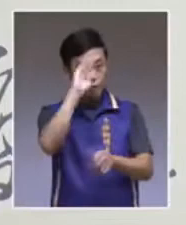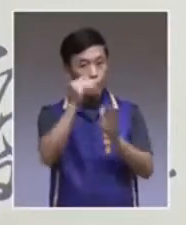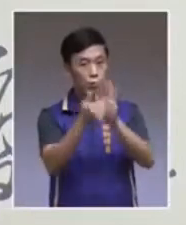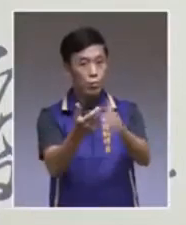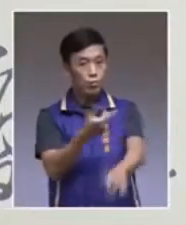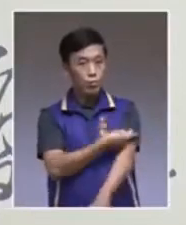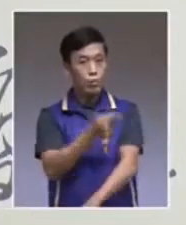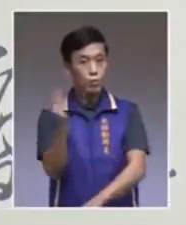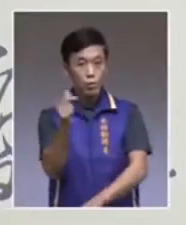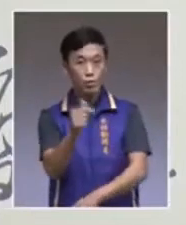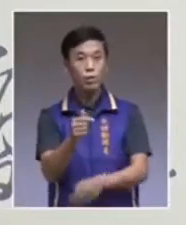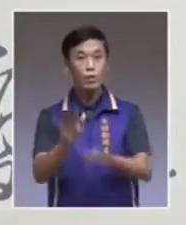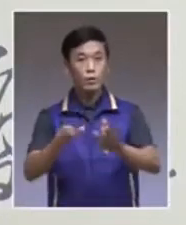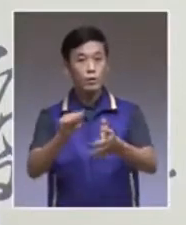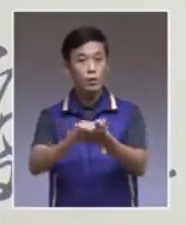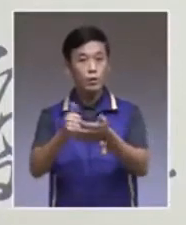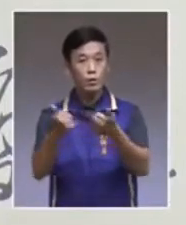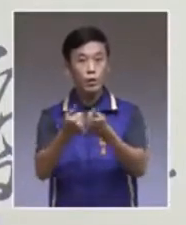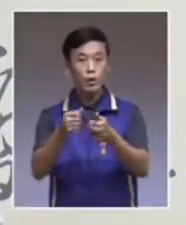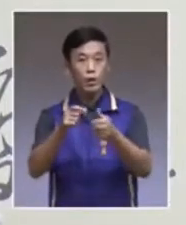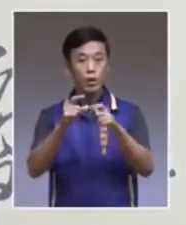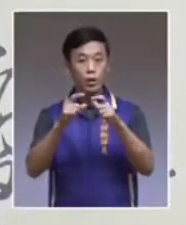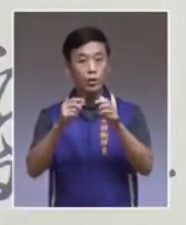我们今天的记者会简单的就到这边。